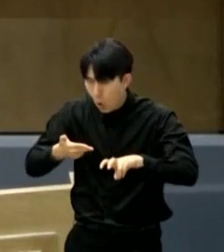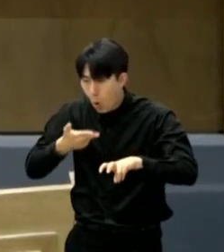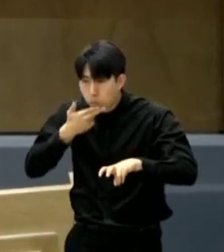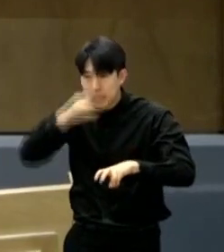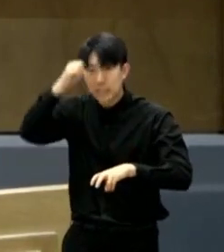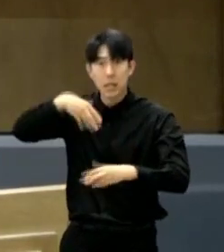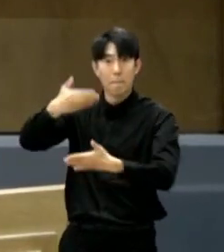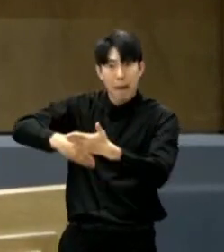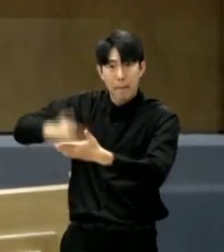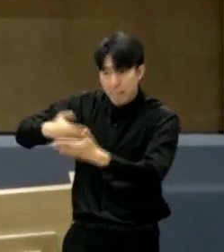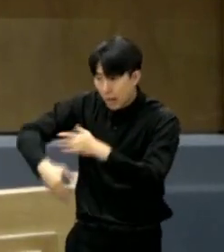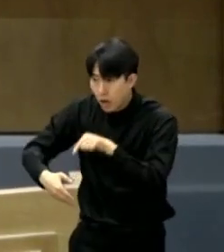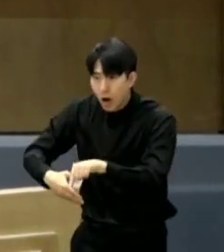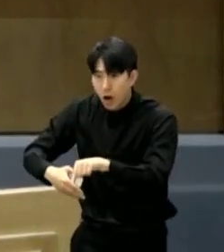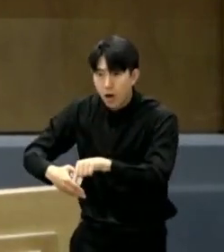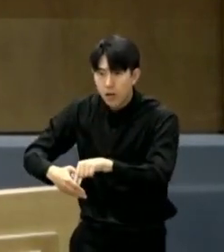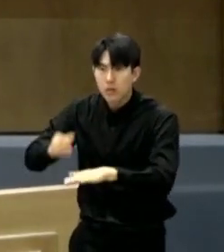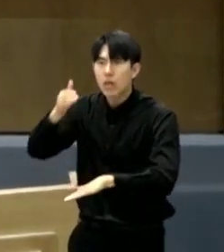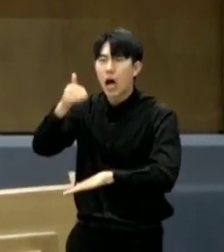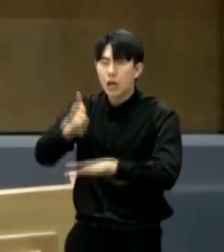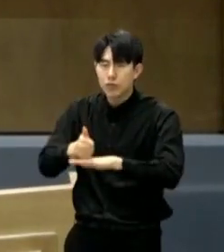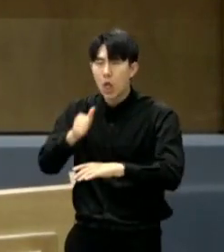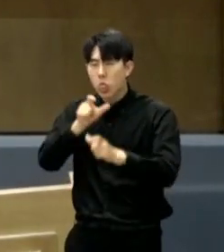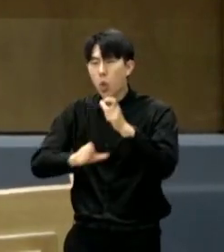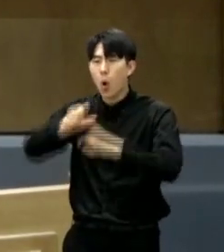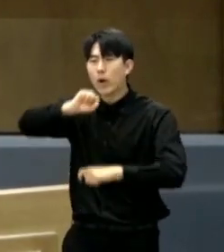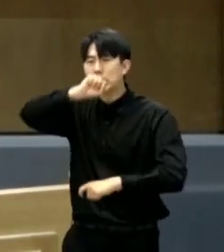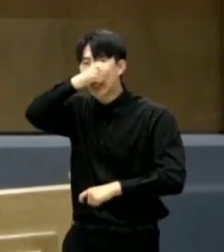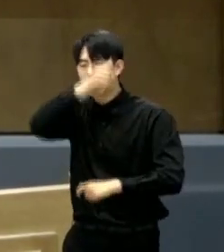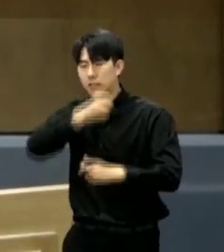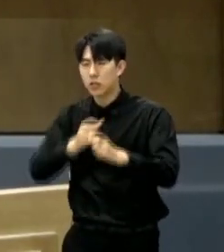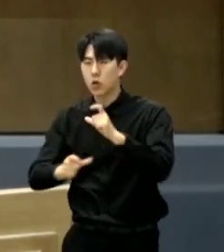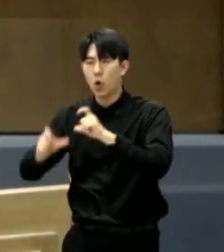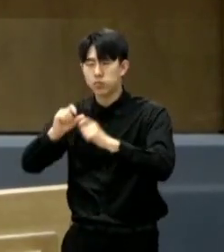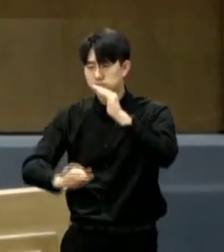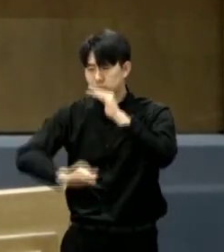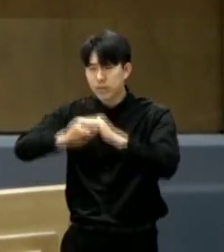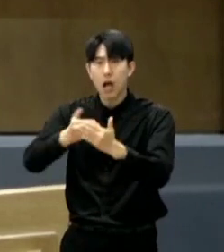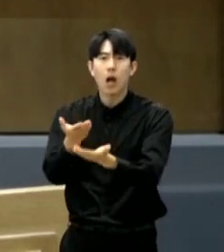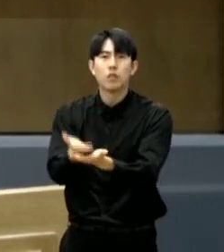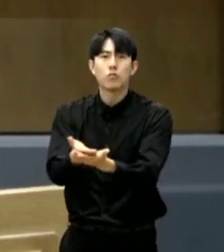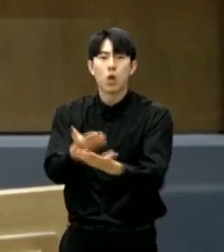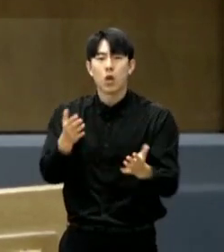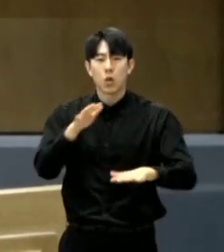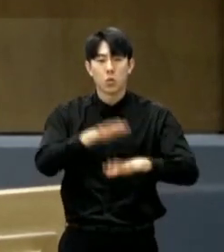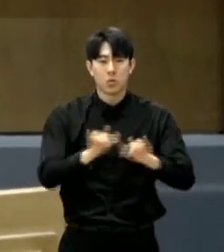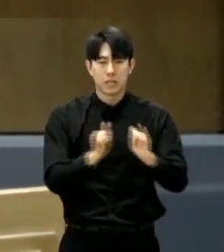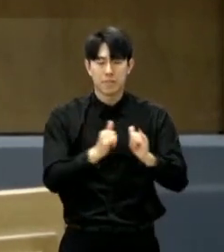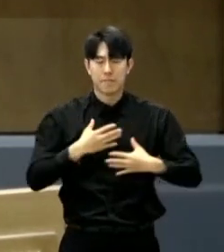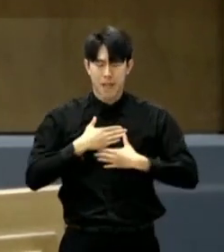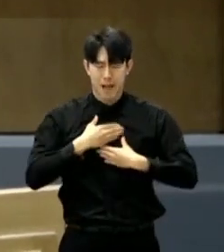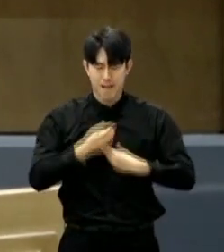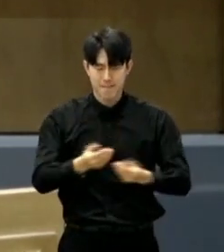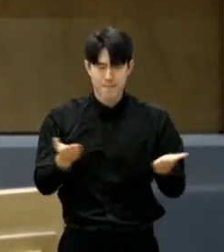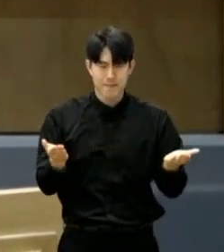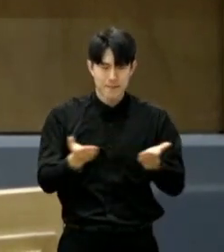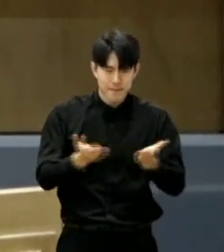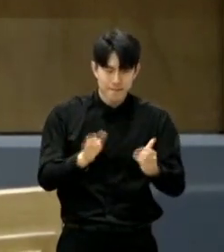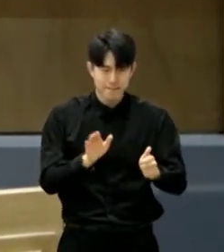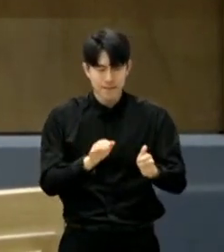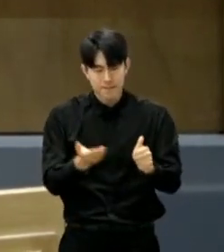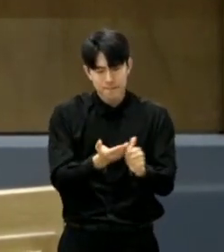있던 예산을 추경에 다시 세워주셔서 농업인들이 안심하고 농업을 할 수 있도록